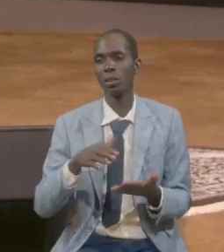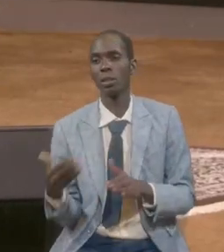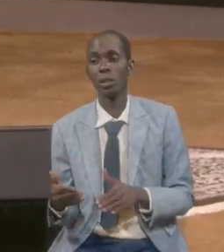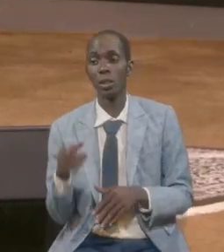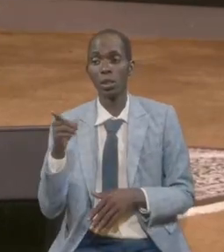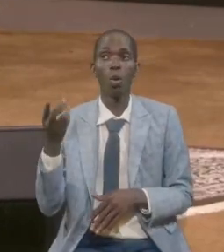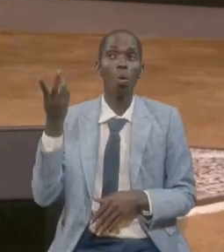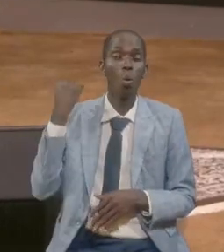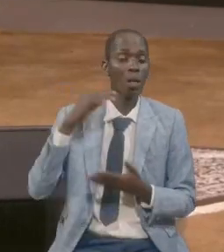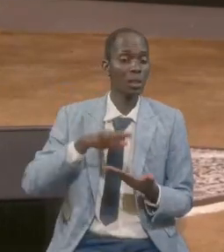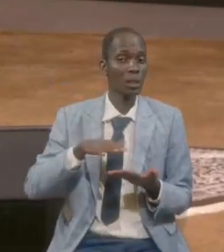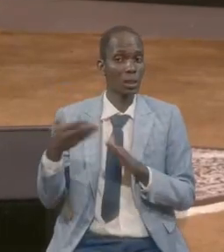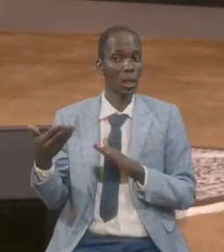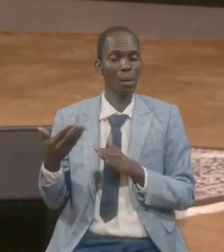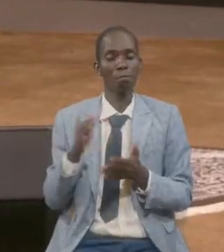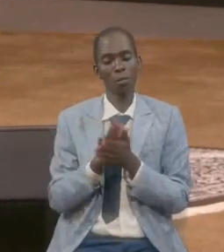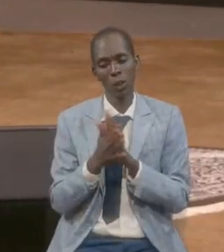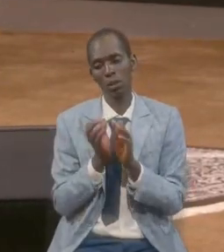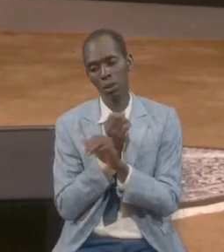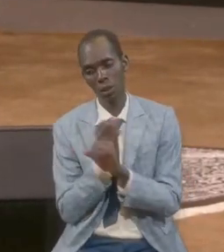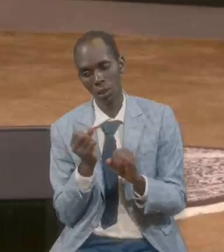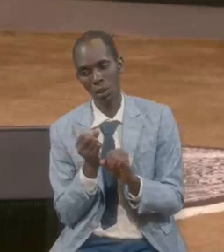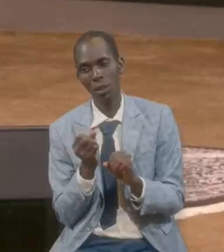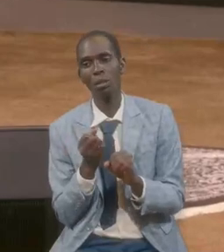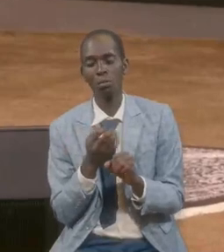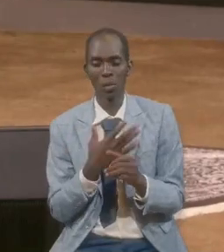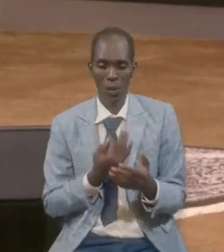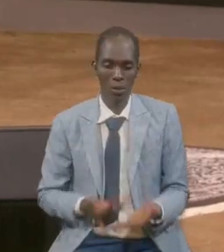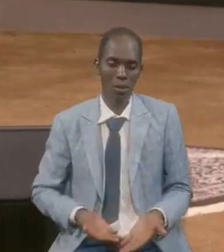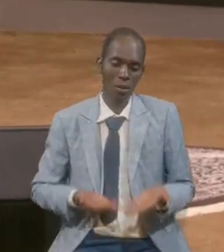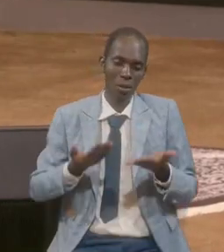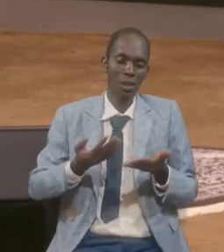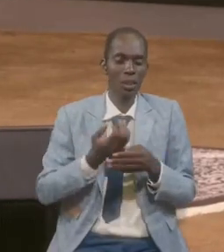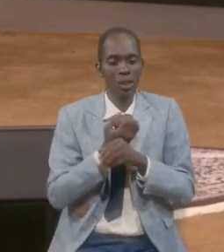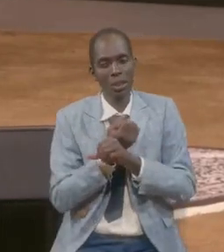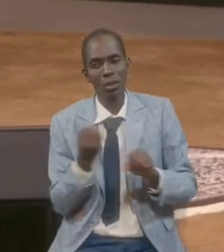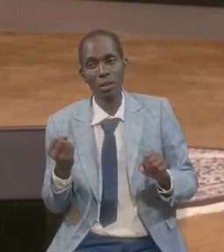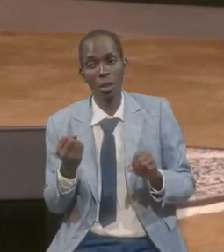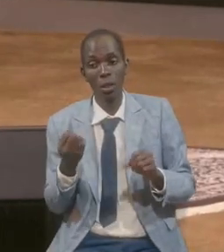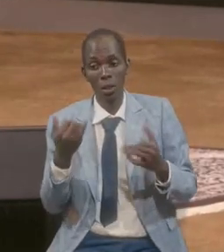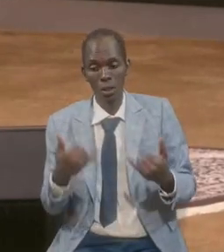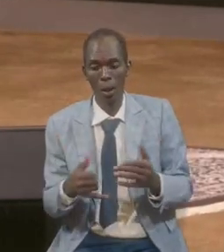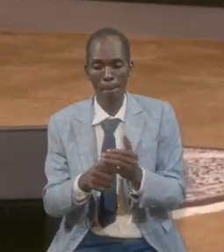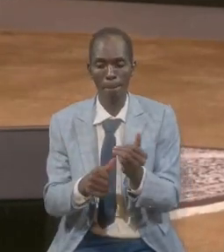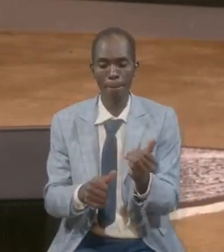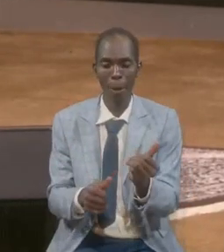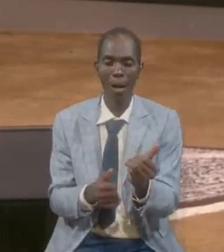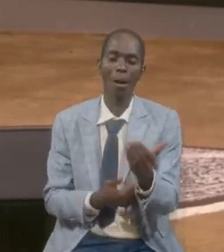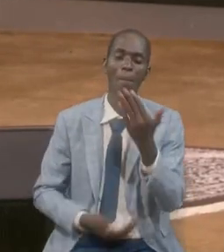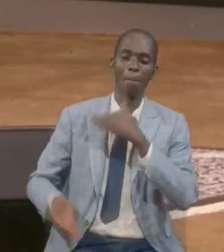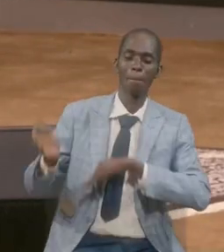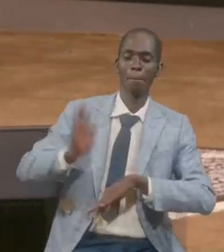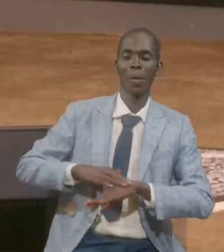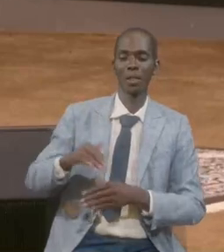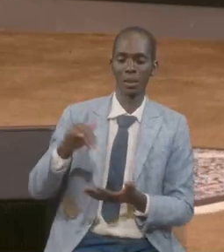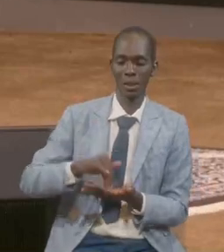Alors, deux fois mort, il était né de nouveau, alors il était vivifié, il était sauvé. Maintenant, il a rétrogradé, il